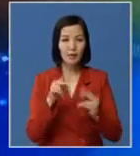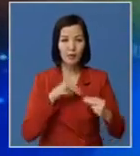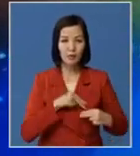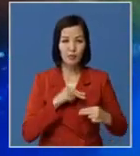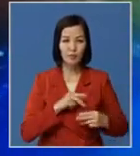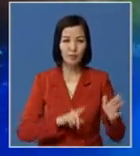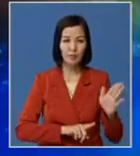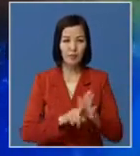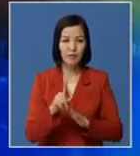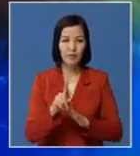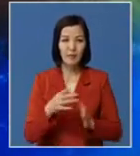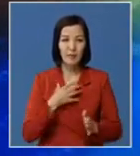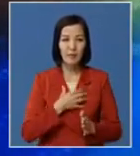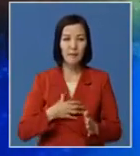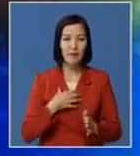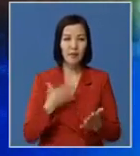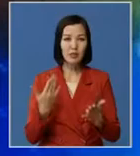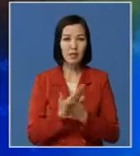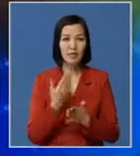келесіз. Өңіріміздегі өзекті ақпараттармен